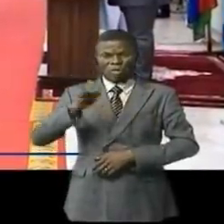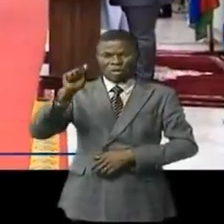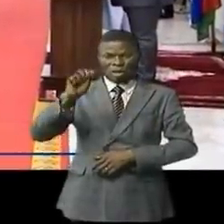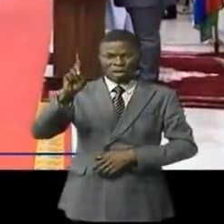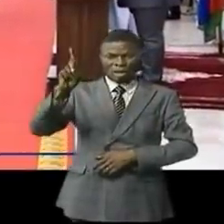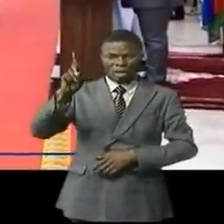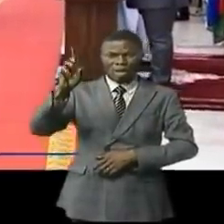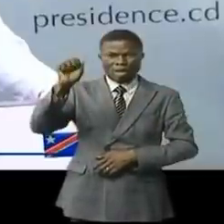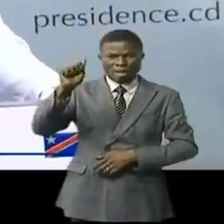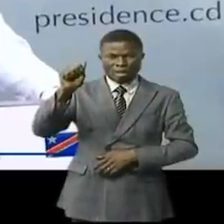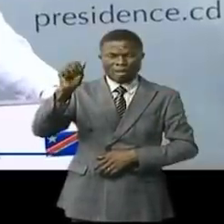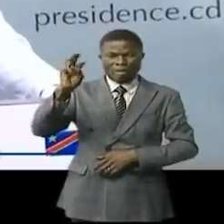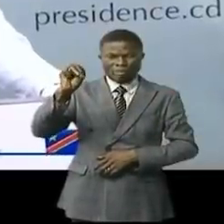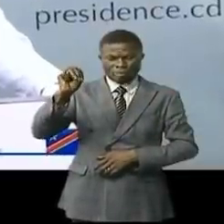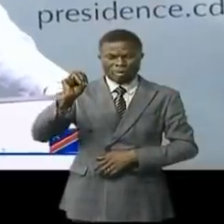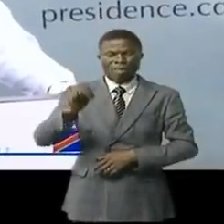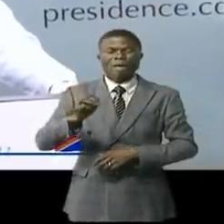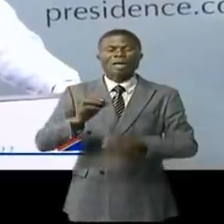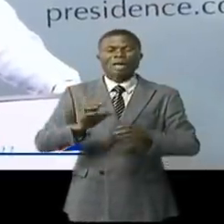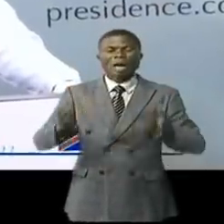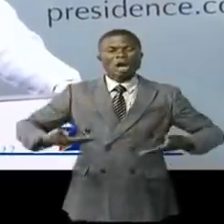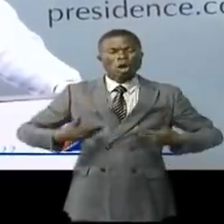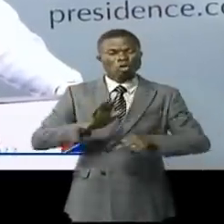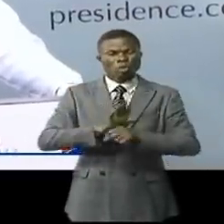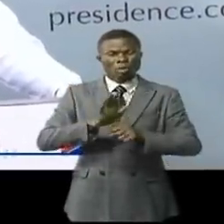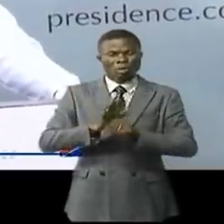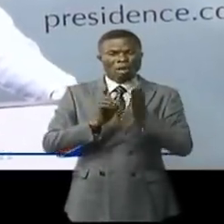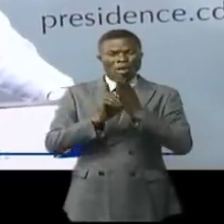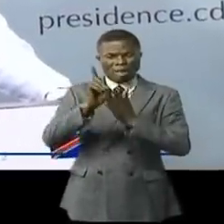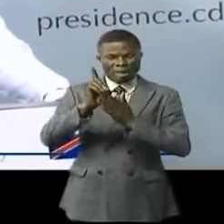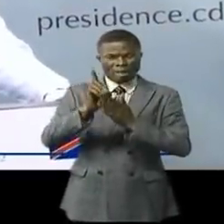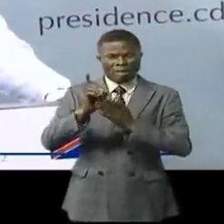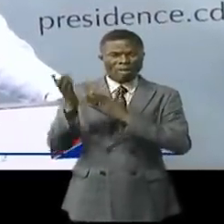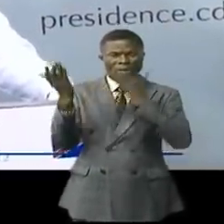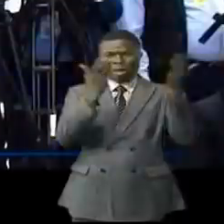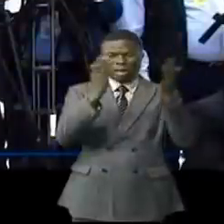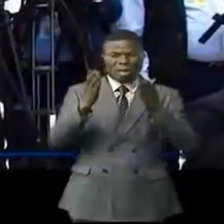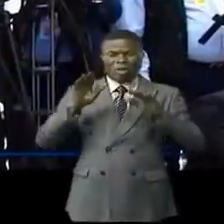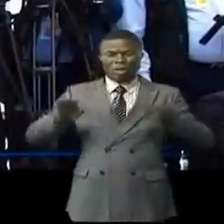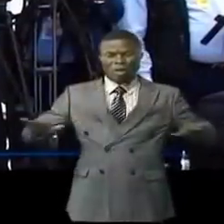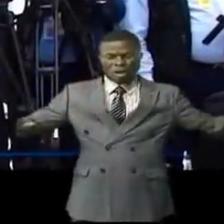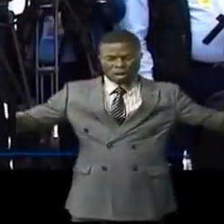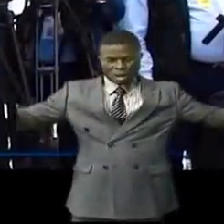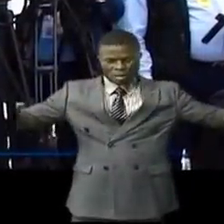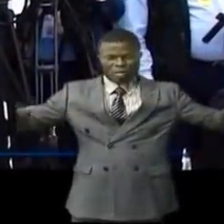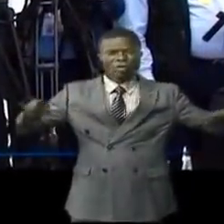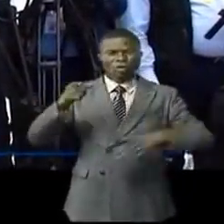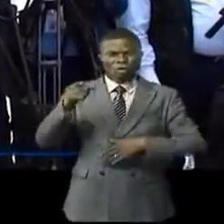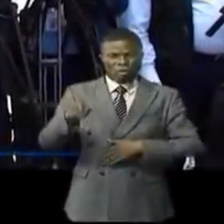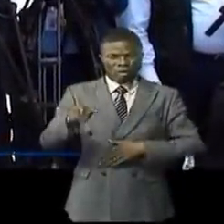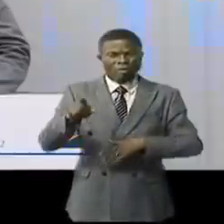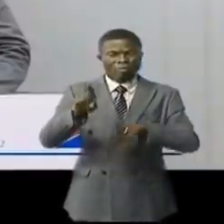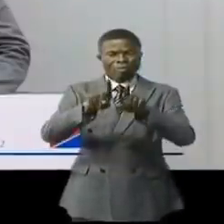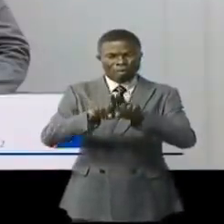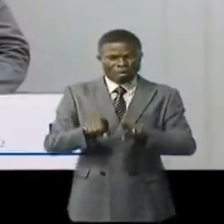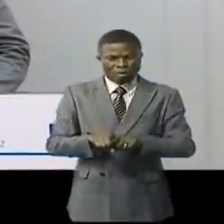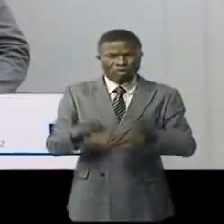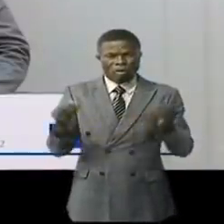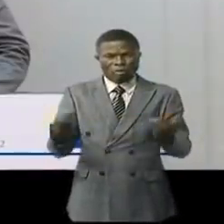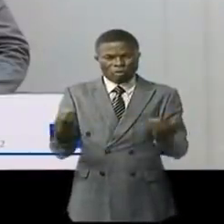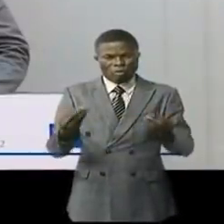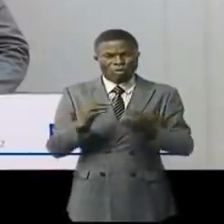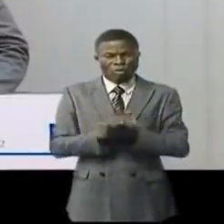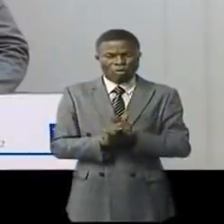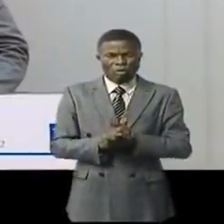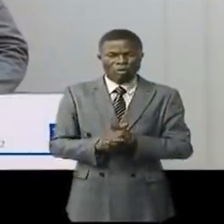très intéressé à développer des relations au niveau des transports aériens surtout, parce que